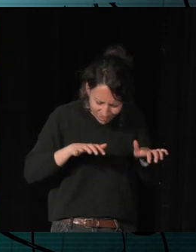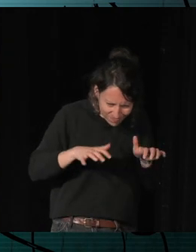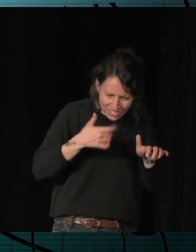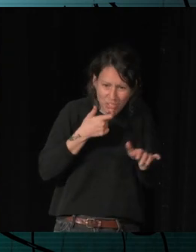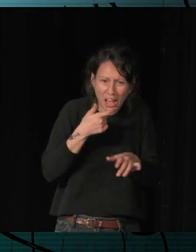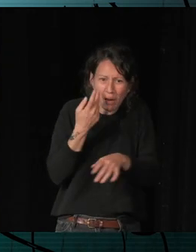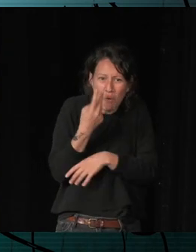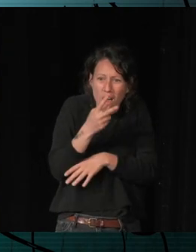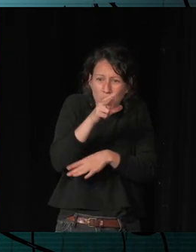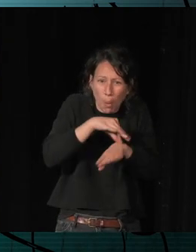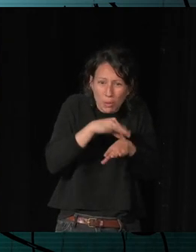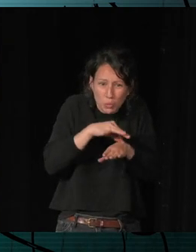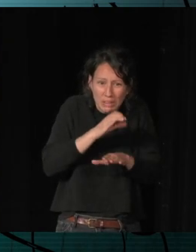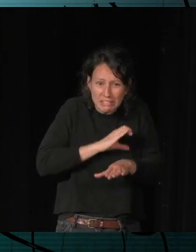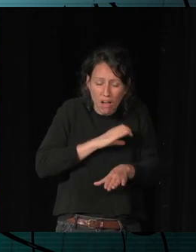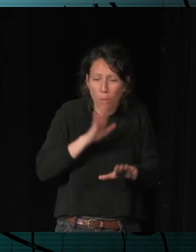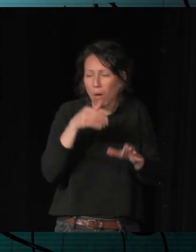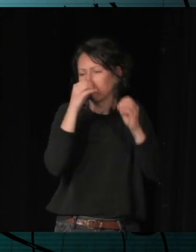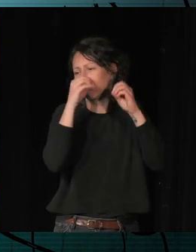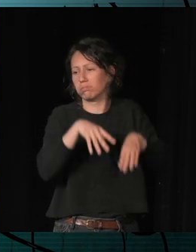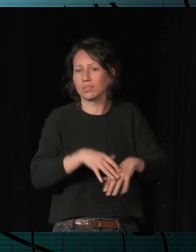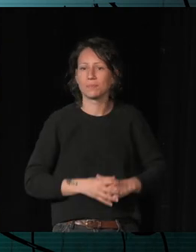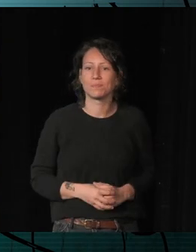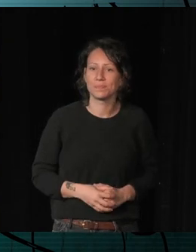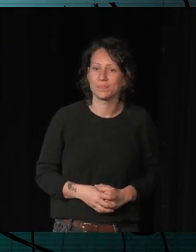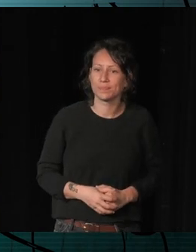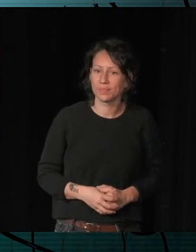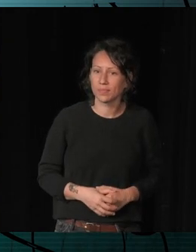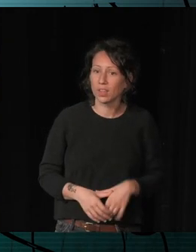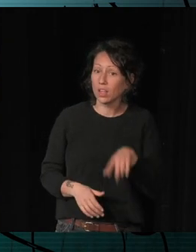complètement sur année dernière